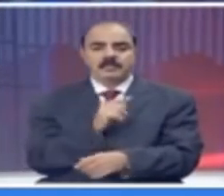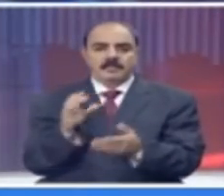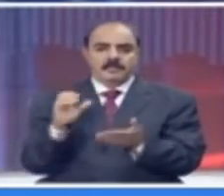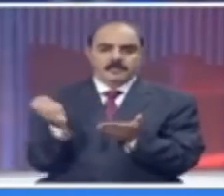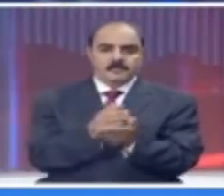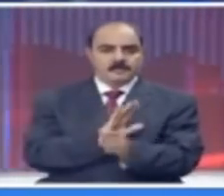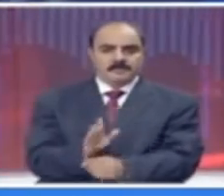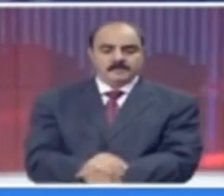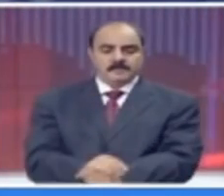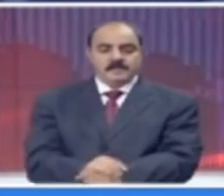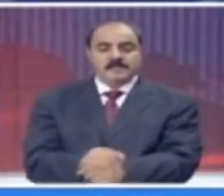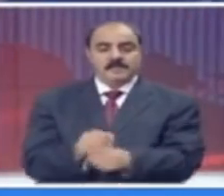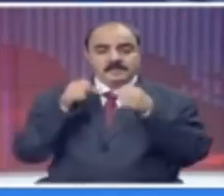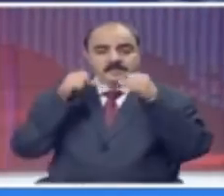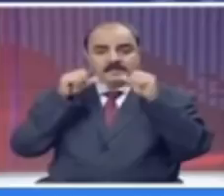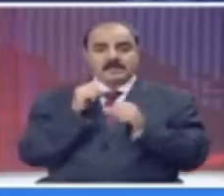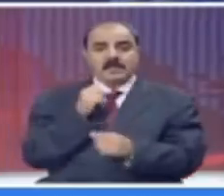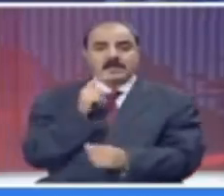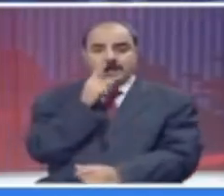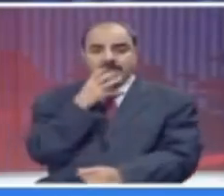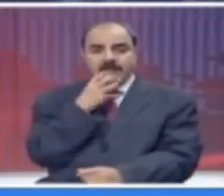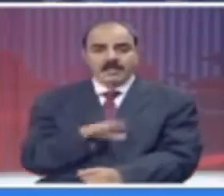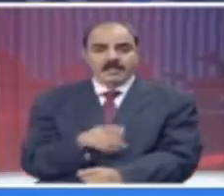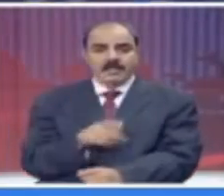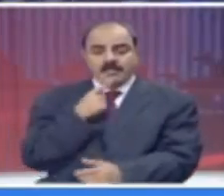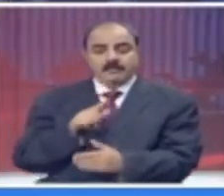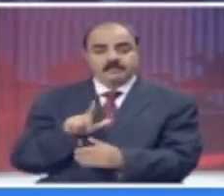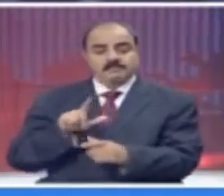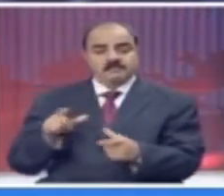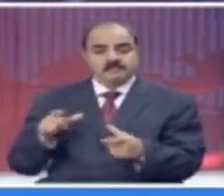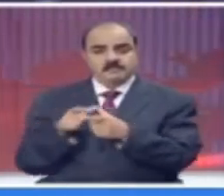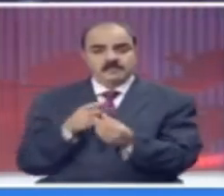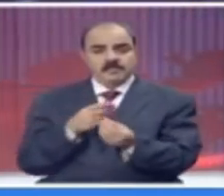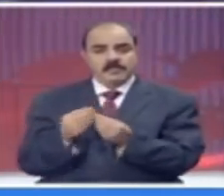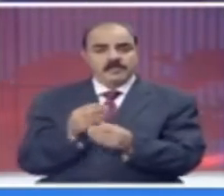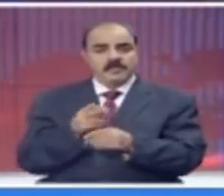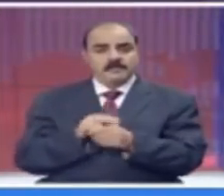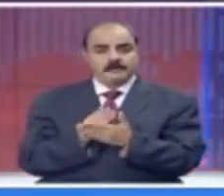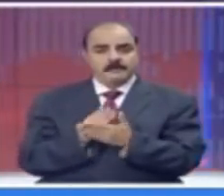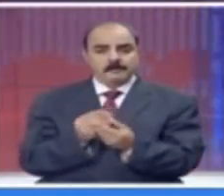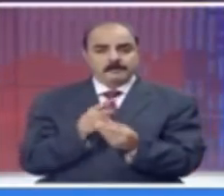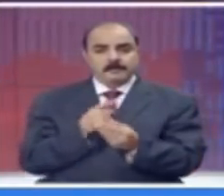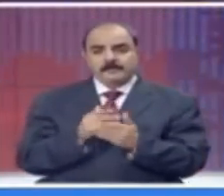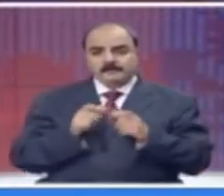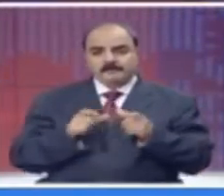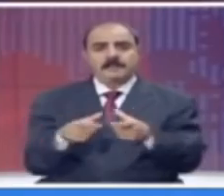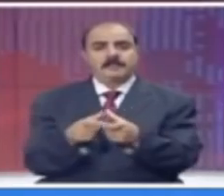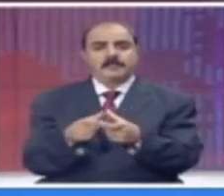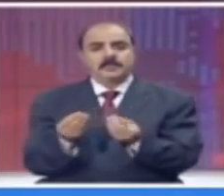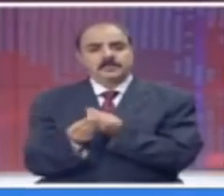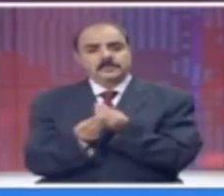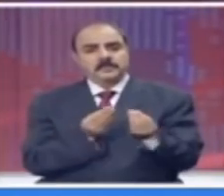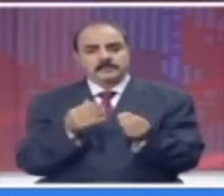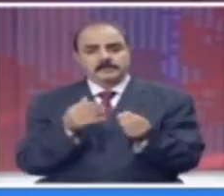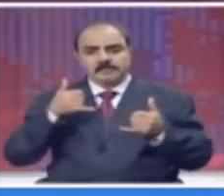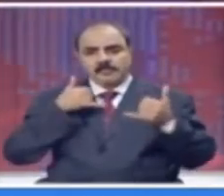الرابع والخامس والسادس من نوفمبر. هذا وقد ترأست السفيرة نبيلة مكرم وزيرة الدولة للهجرة وشؤون المصريين